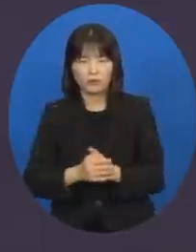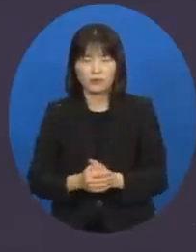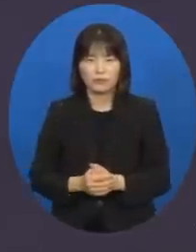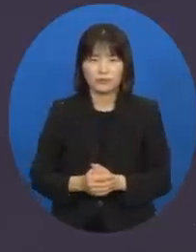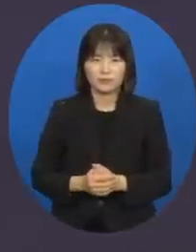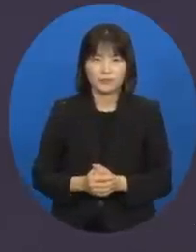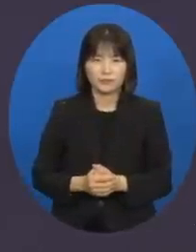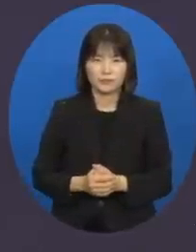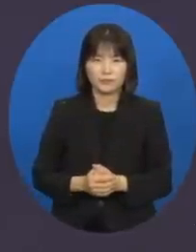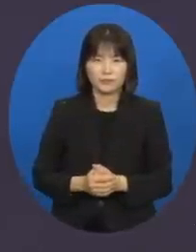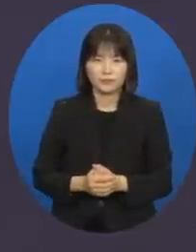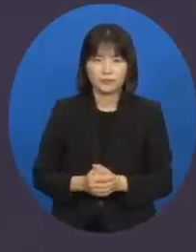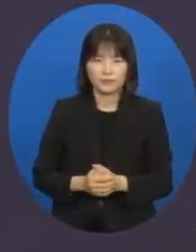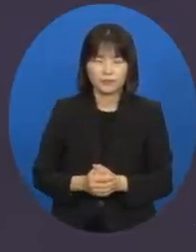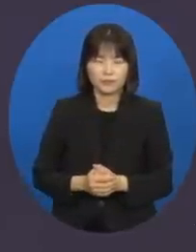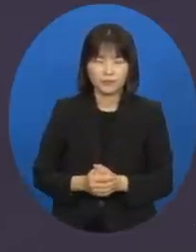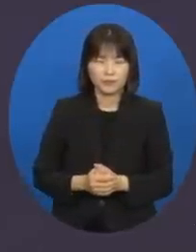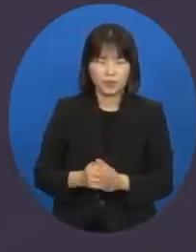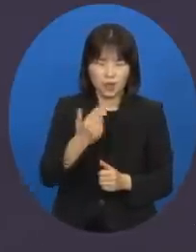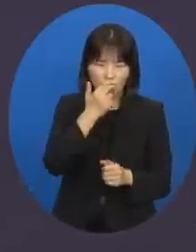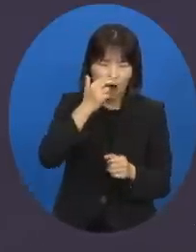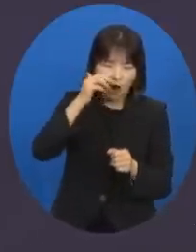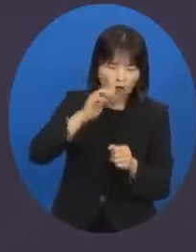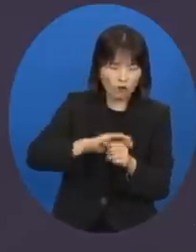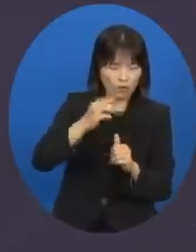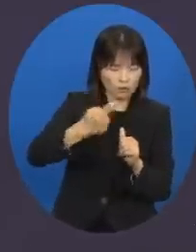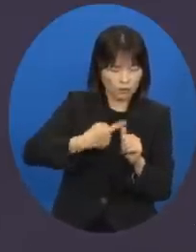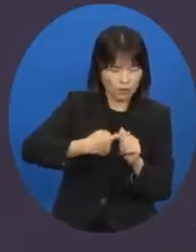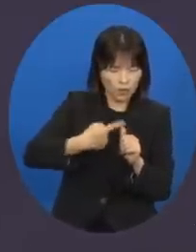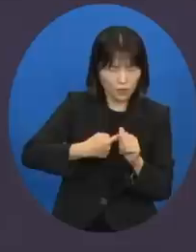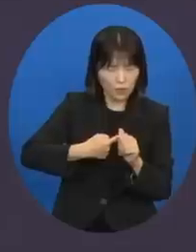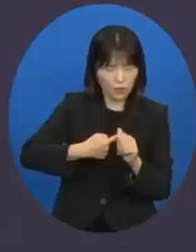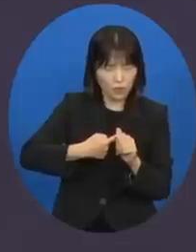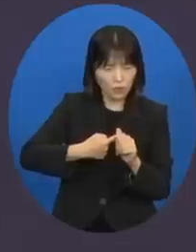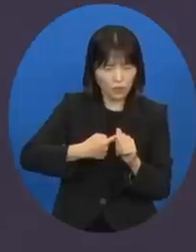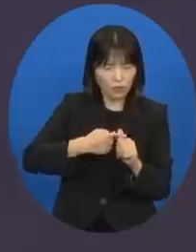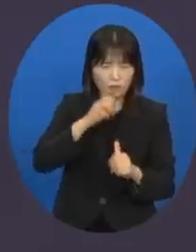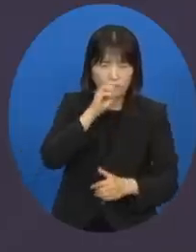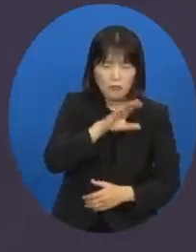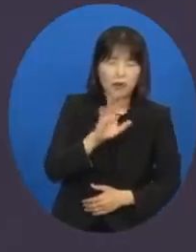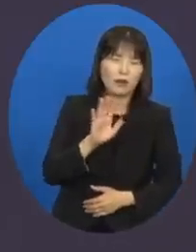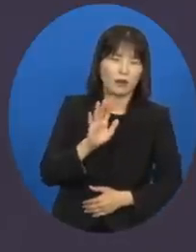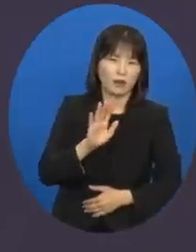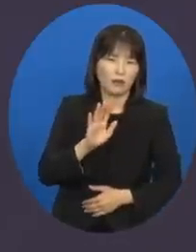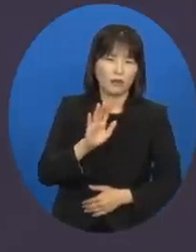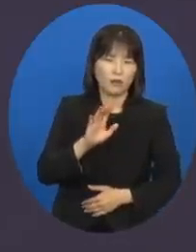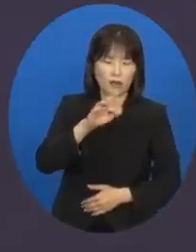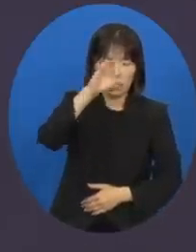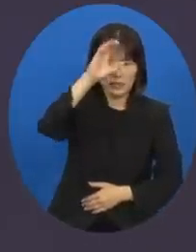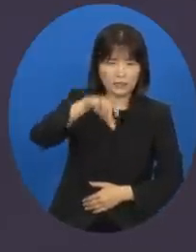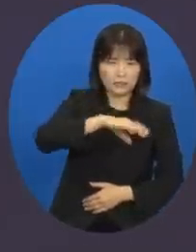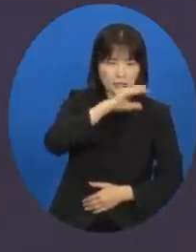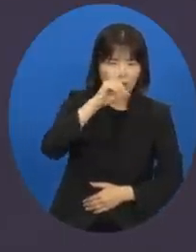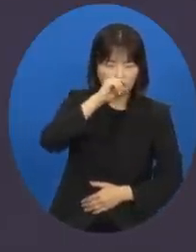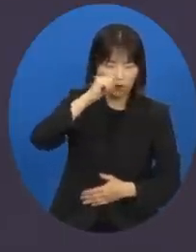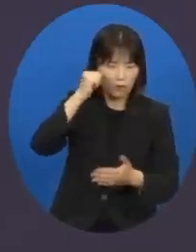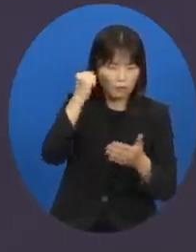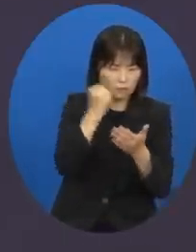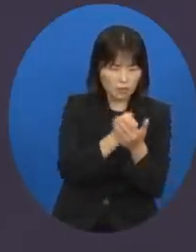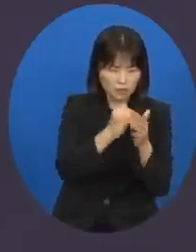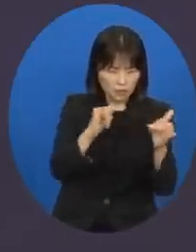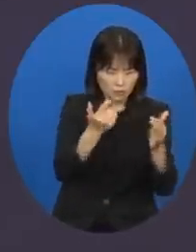하고 어떠한 억울한 비망에도 잠잠한 양같이 입을 열지 않았고 십자가에 못 박는 원수 같은 이들을